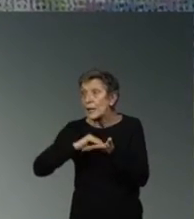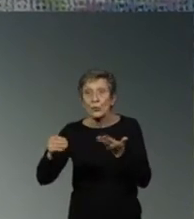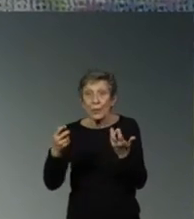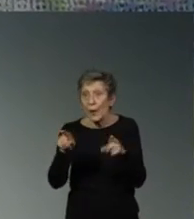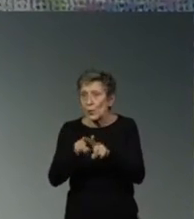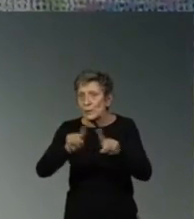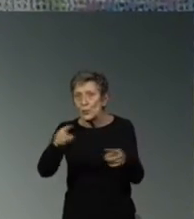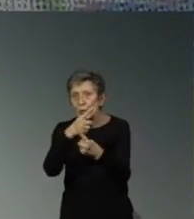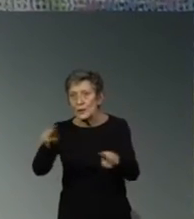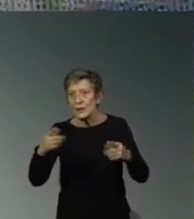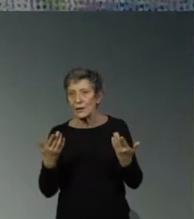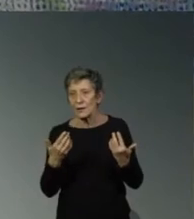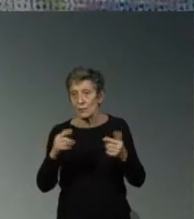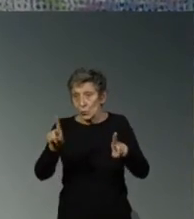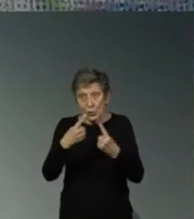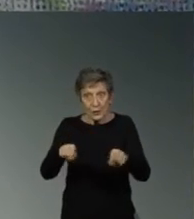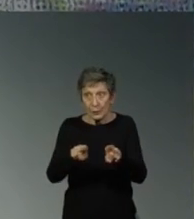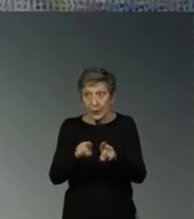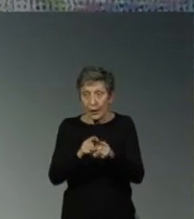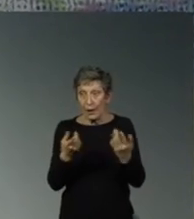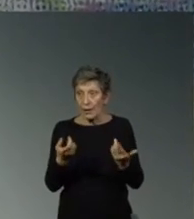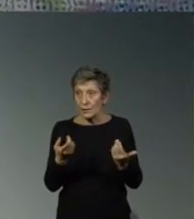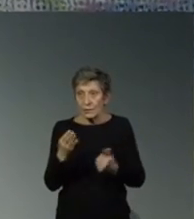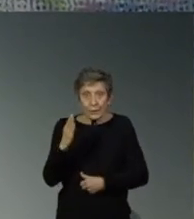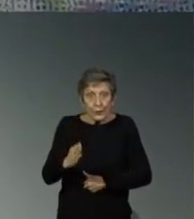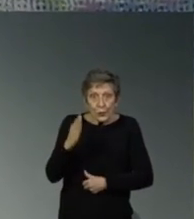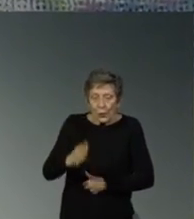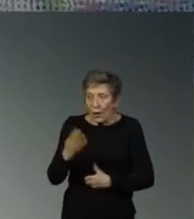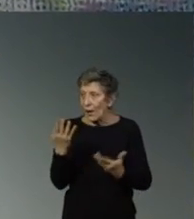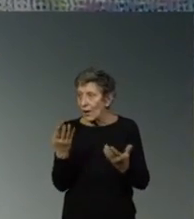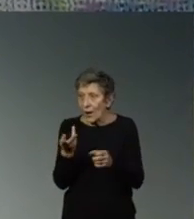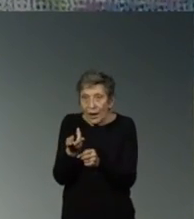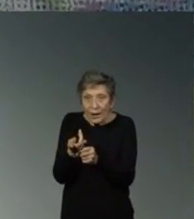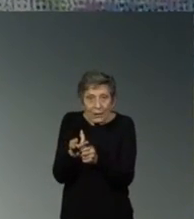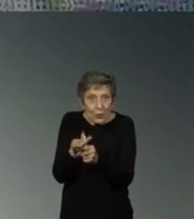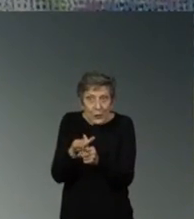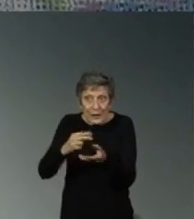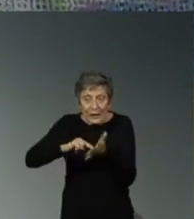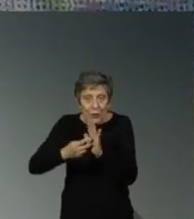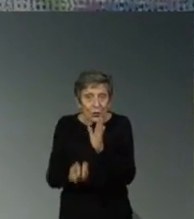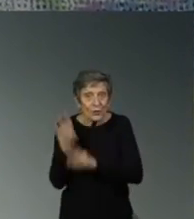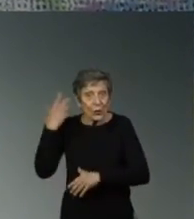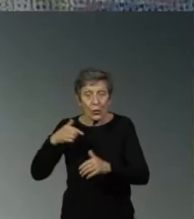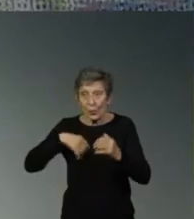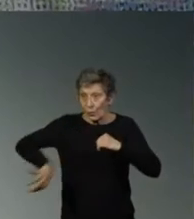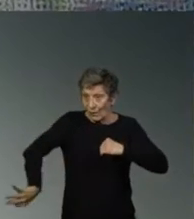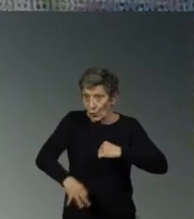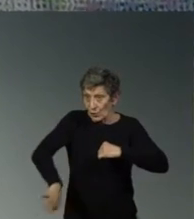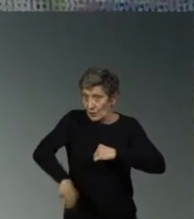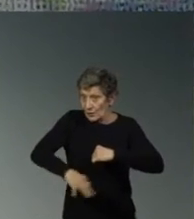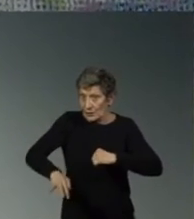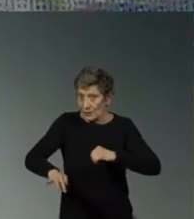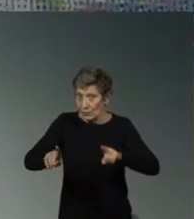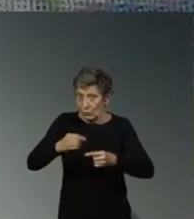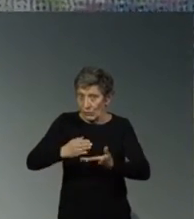musique aussi, c'est pareil, on a besoin d'expérimenter avec des nouveaux outils technologiques. Moi, par exemple, je suis violoncelliste baroque à la base,